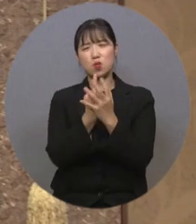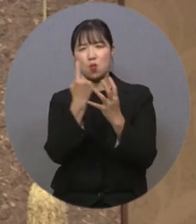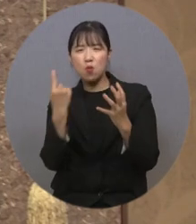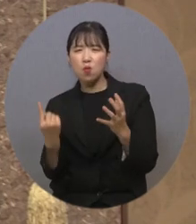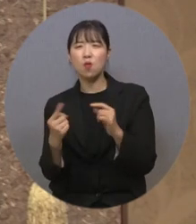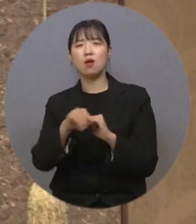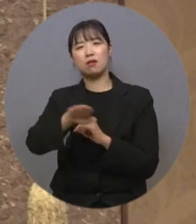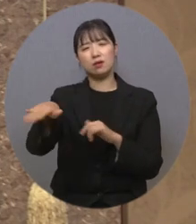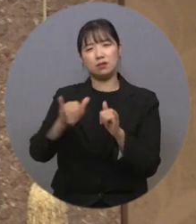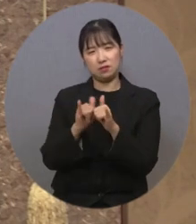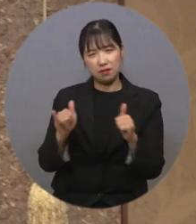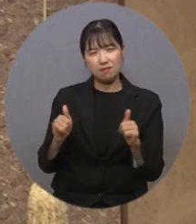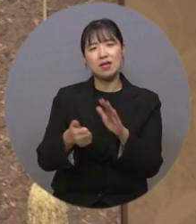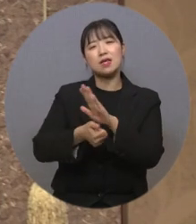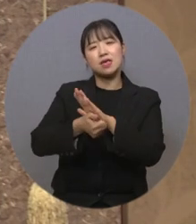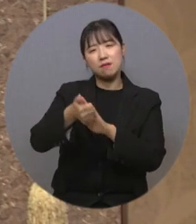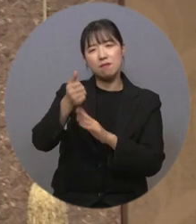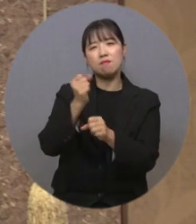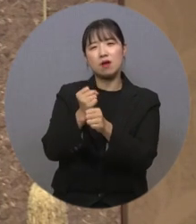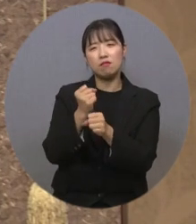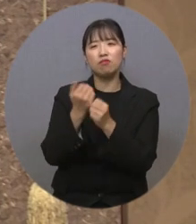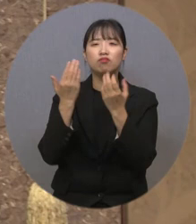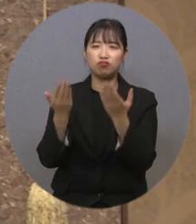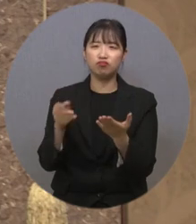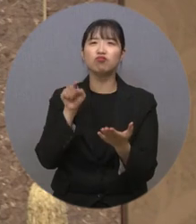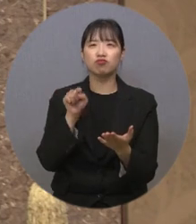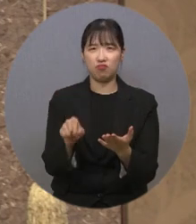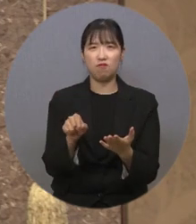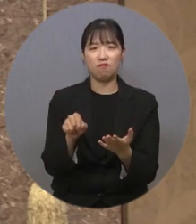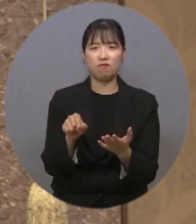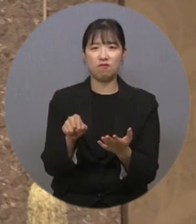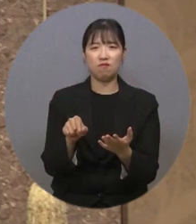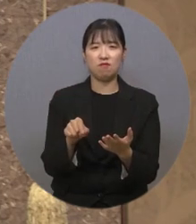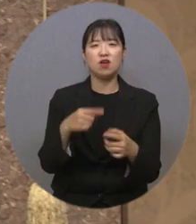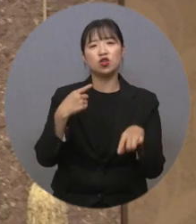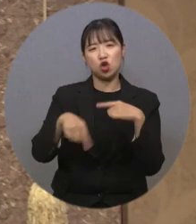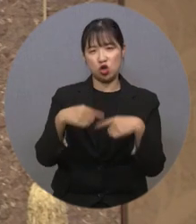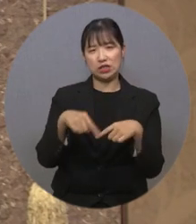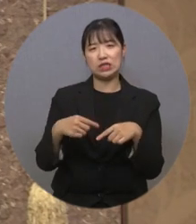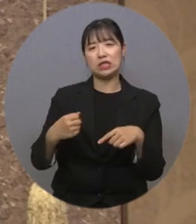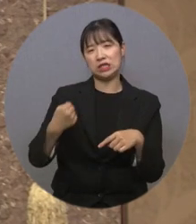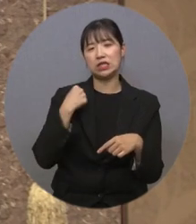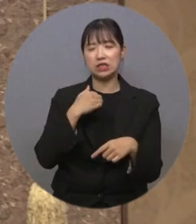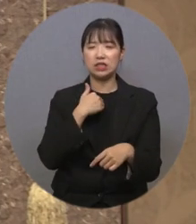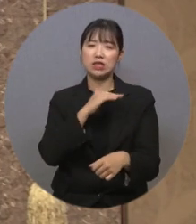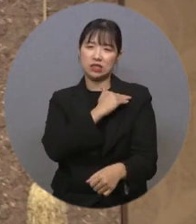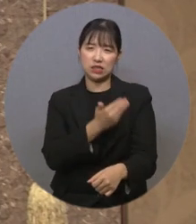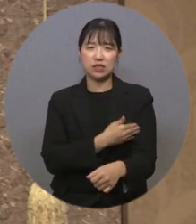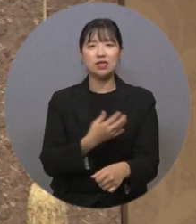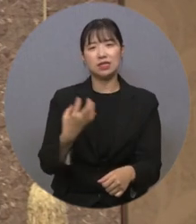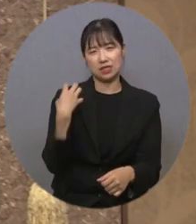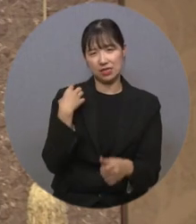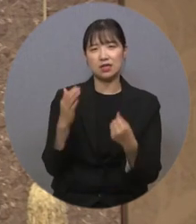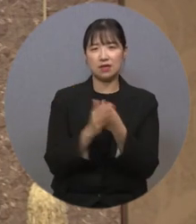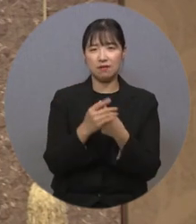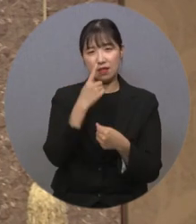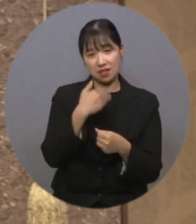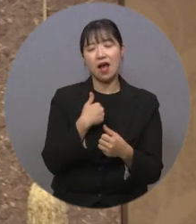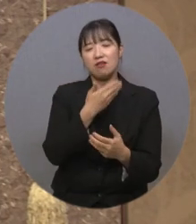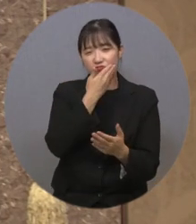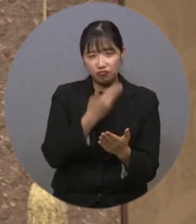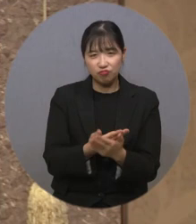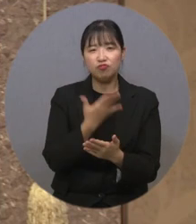사람들에게 그분들에게 작은 희망을 만들어주는 것이 정치인이 해야 할 일이기 때문에 예. 저 자신도